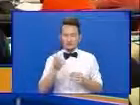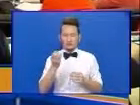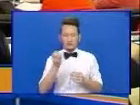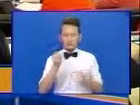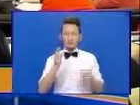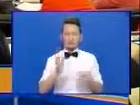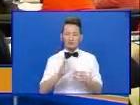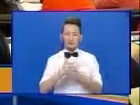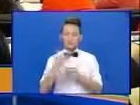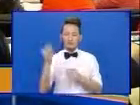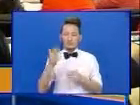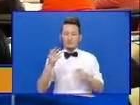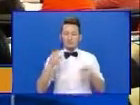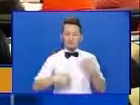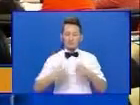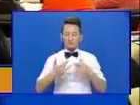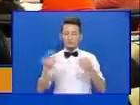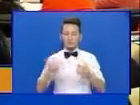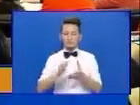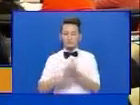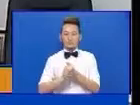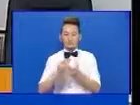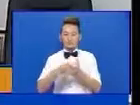елі ұстаздарымен өзара келісім бар.